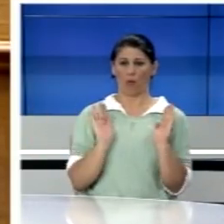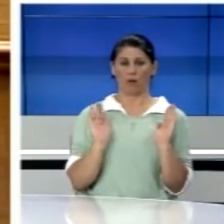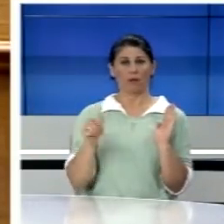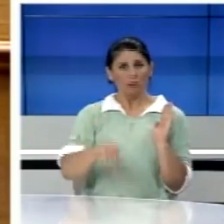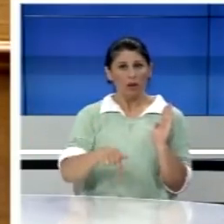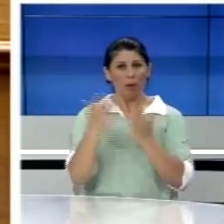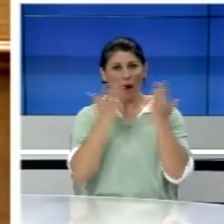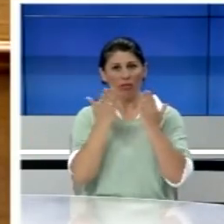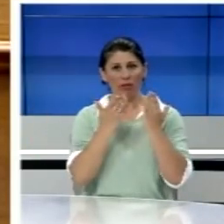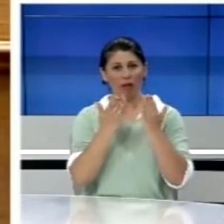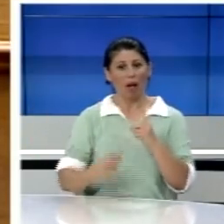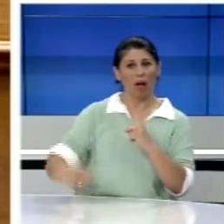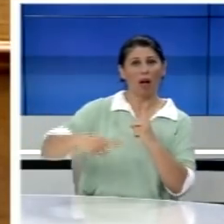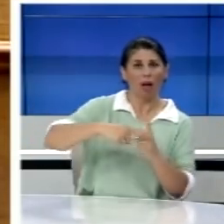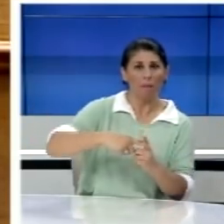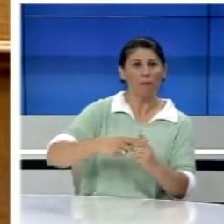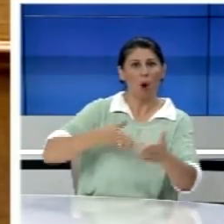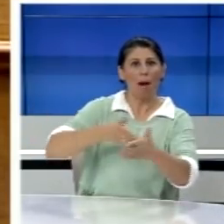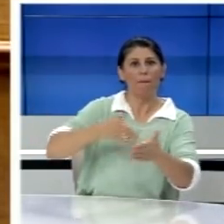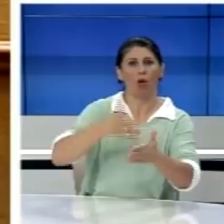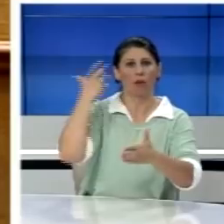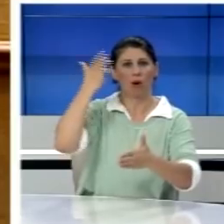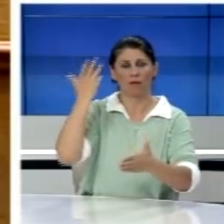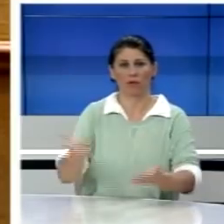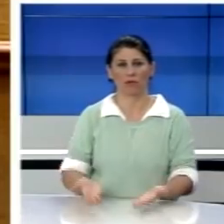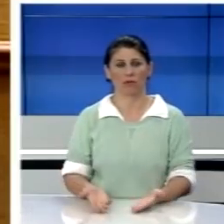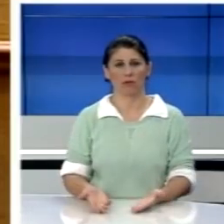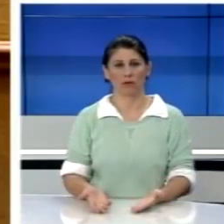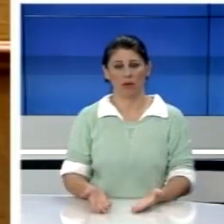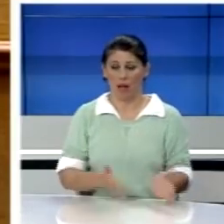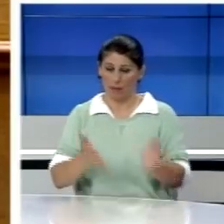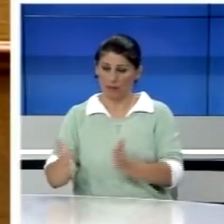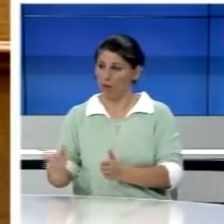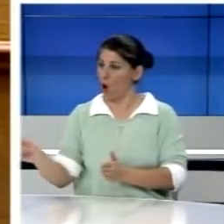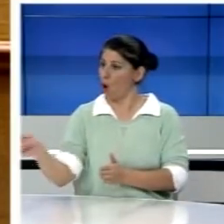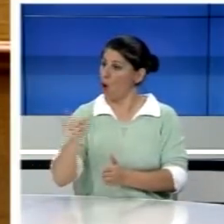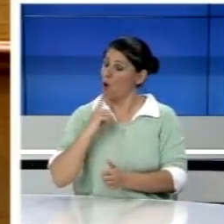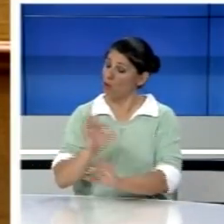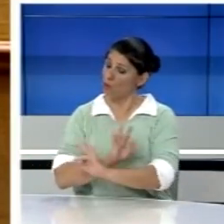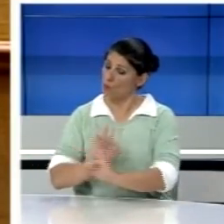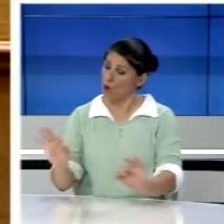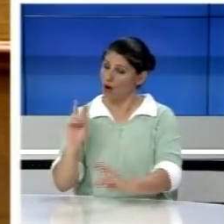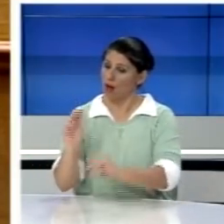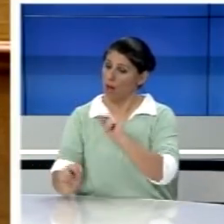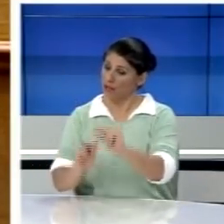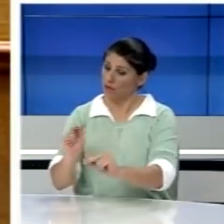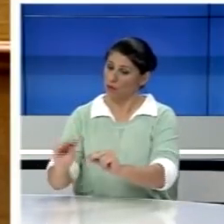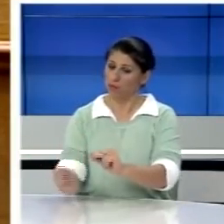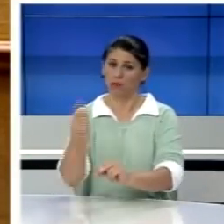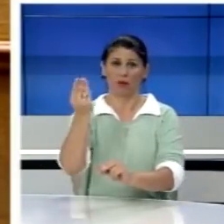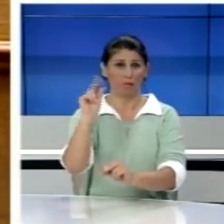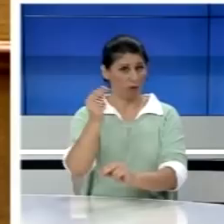τους βάζετε και άλλα εμπόδια για να μορφωθούν. Απ' τη μια θεωρούνται όριμοι για να ψηφίζουν και να